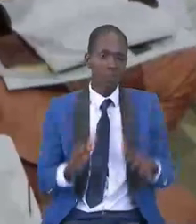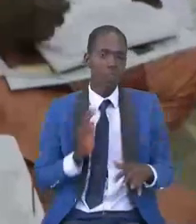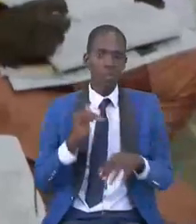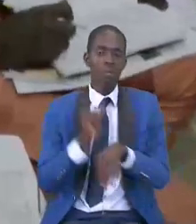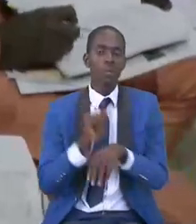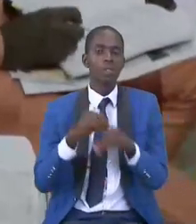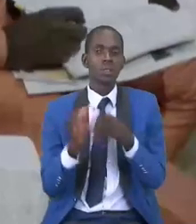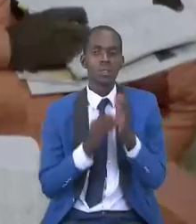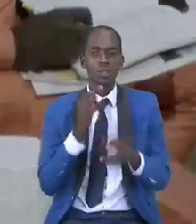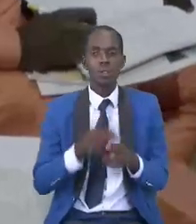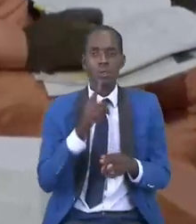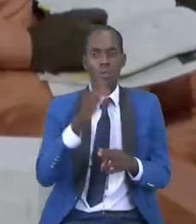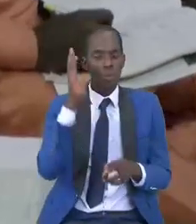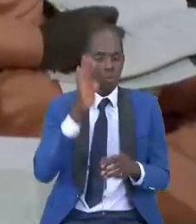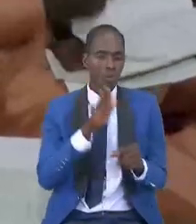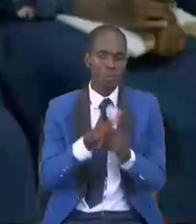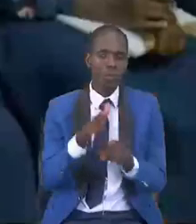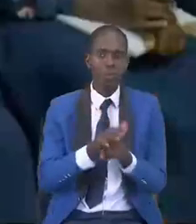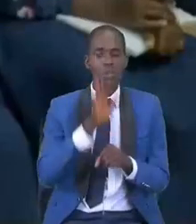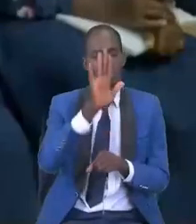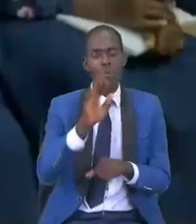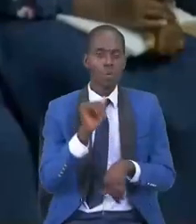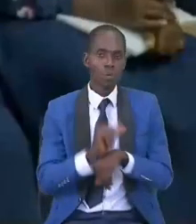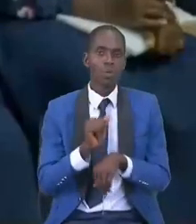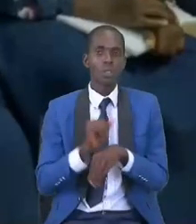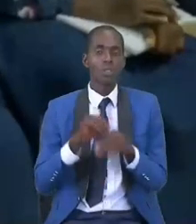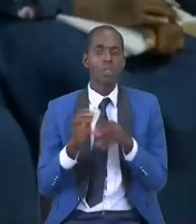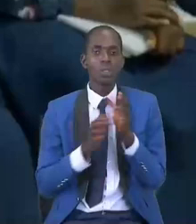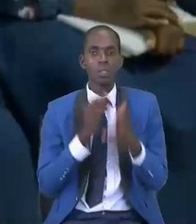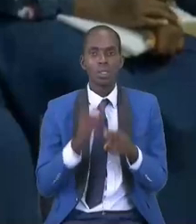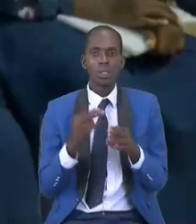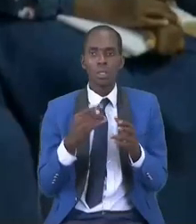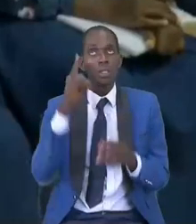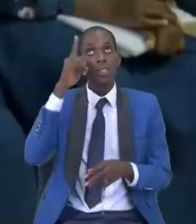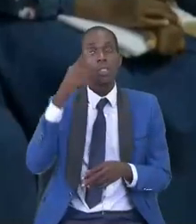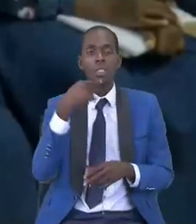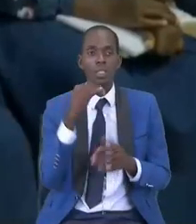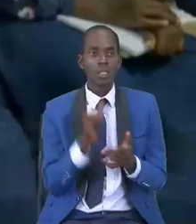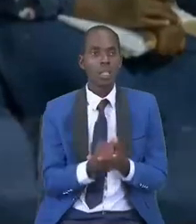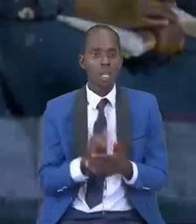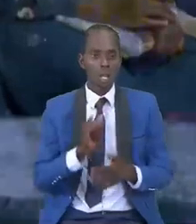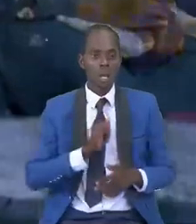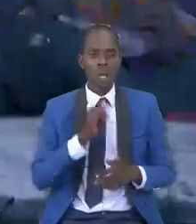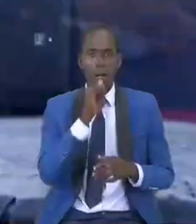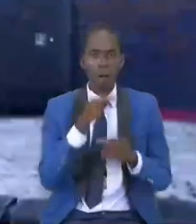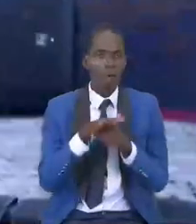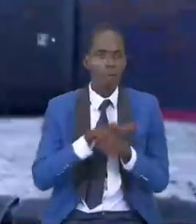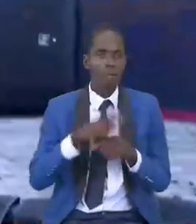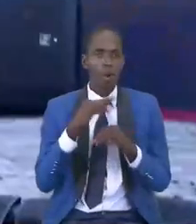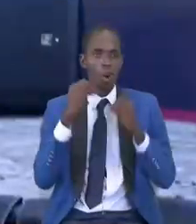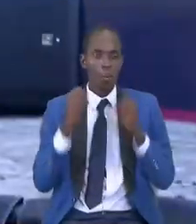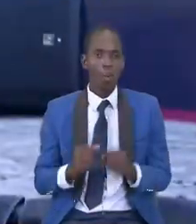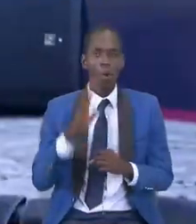nous accomplir notre ministère. Tu vas accomplir ton ministère. Il dit même, je suis rempli de